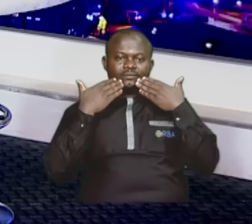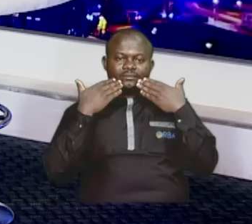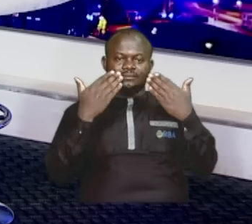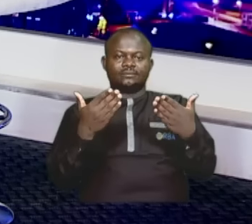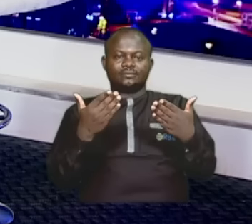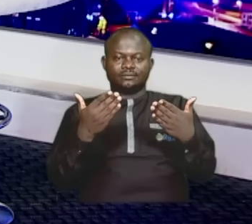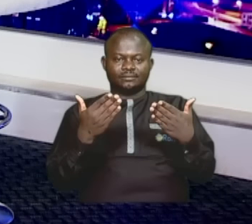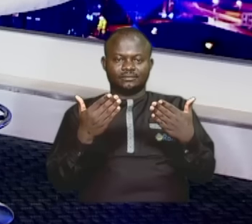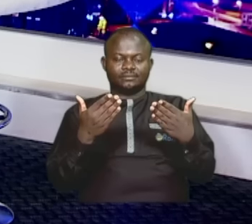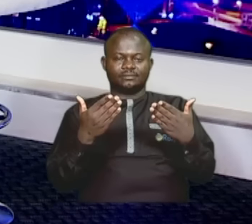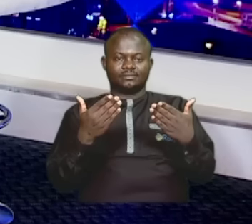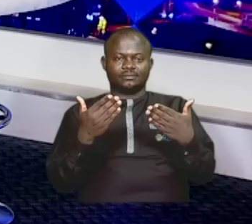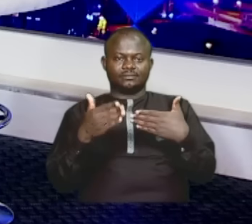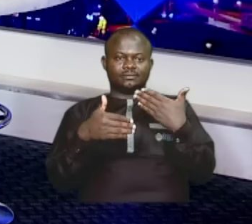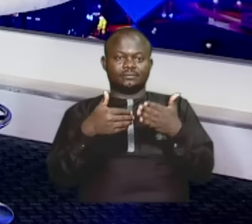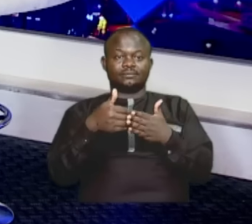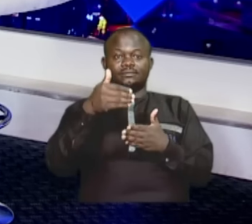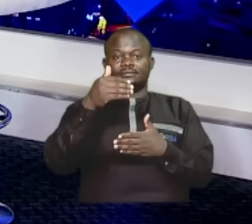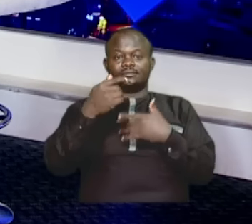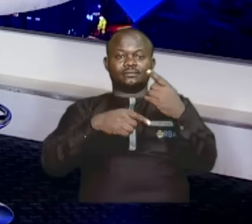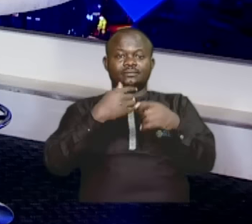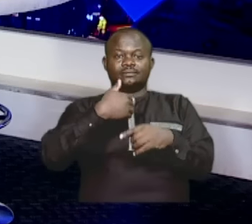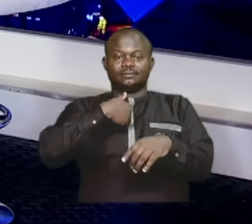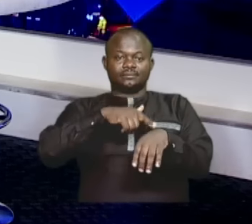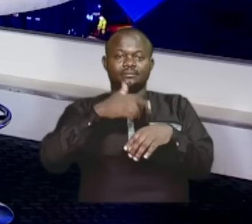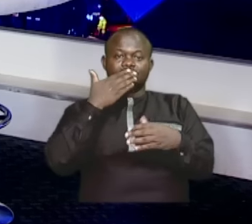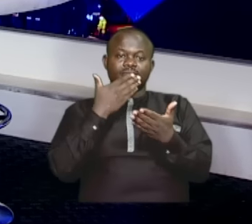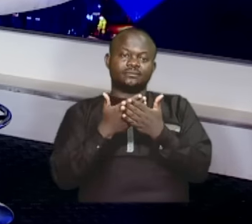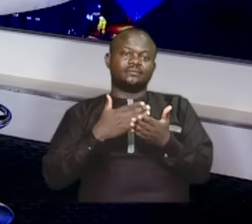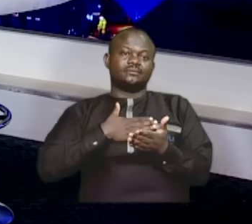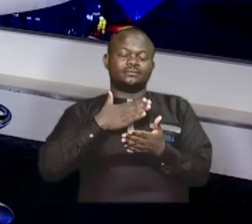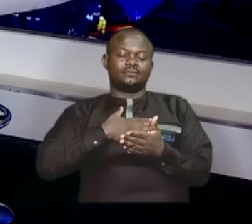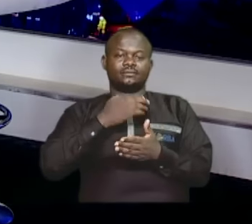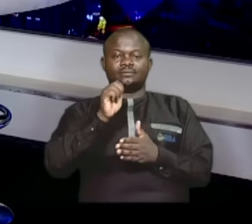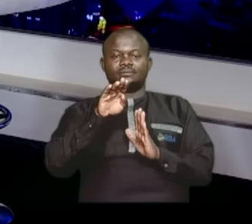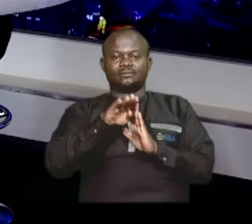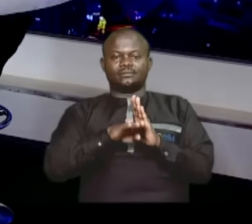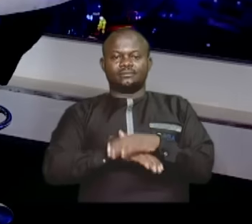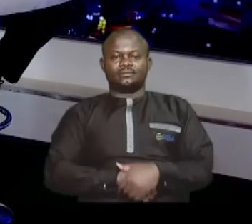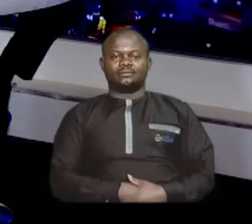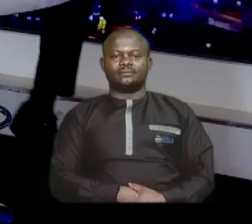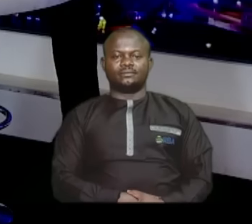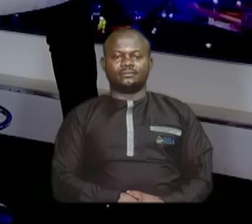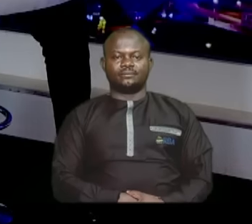Fiston Leka tugire tuti mukomeze mugire ibe byiza kandi murogerwe na gahunda za televiziyo Rwanda